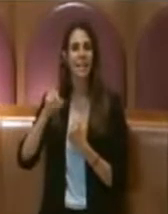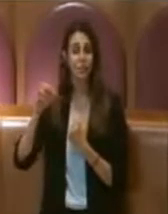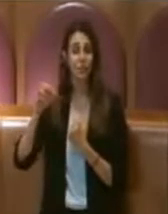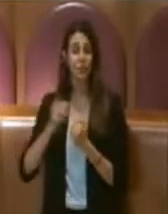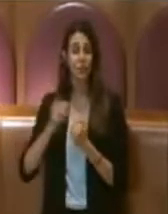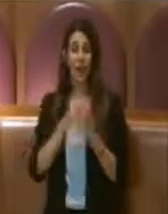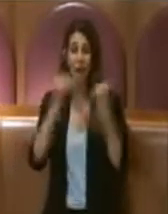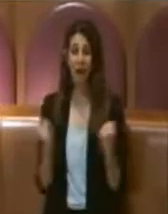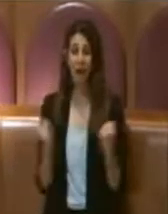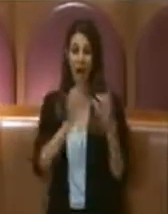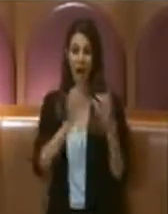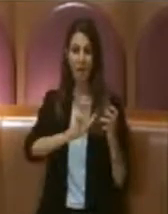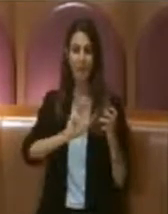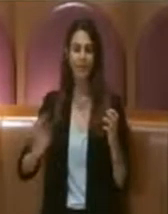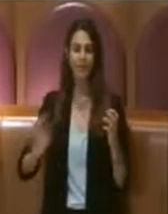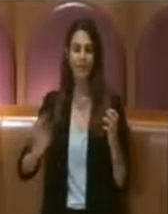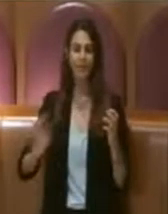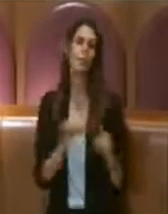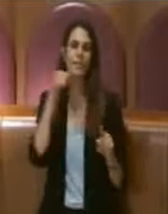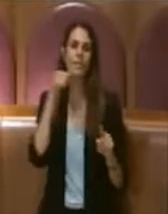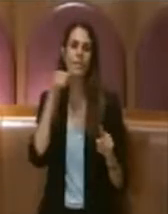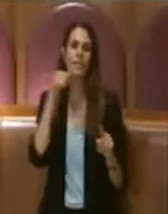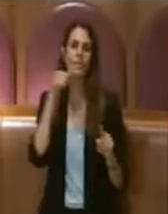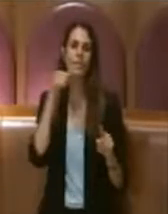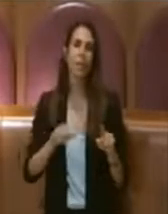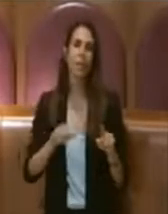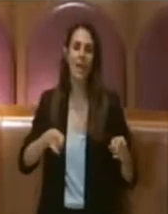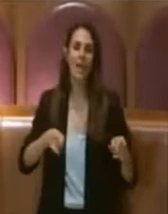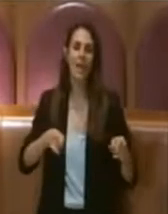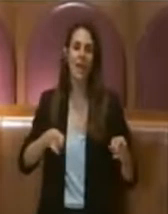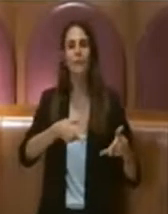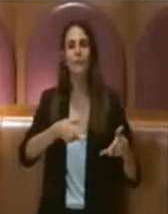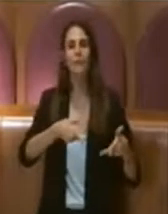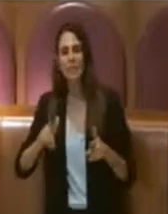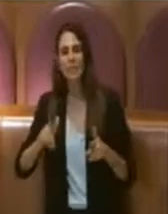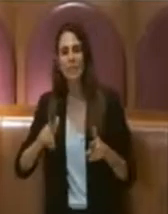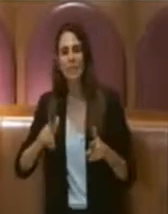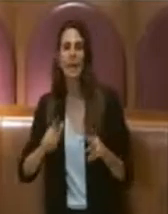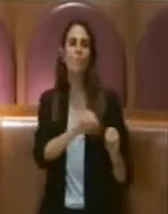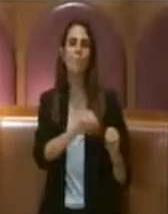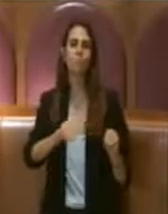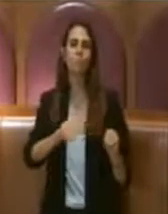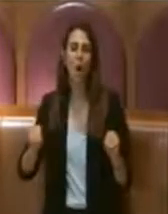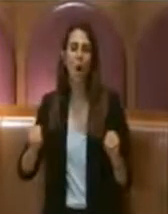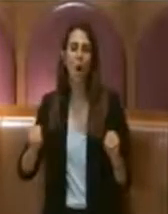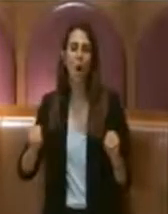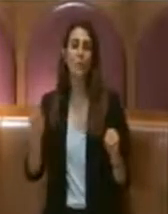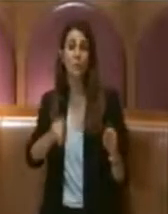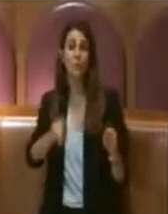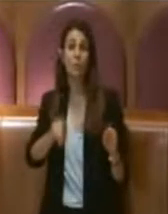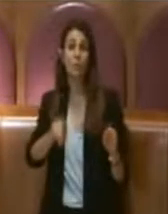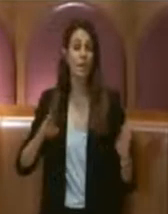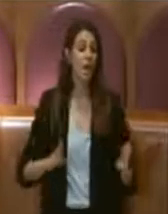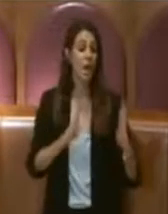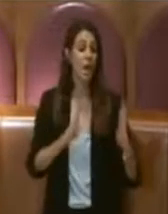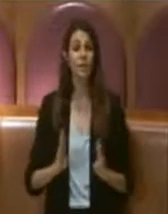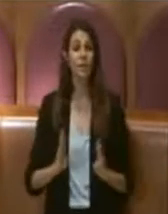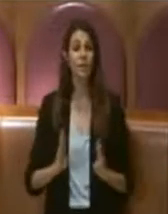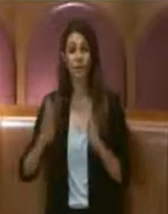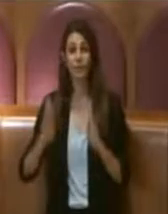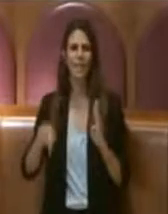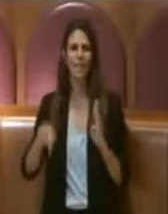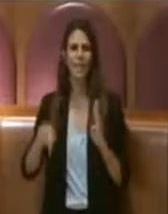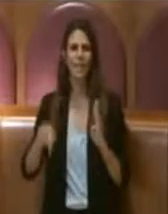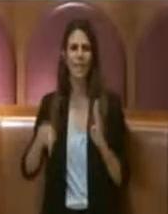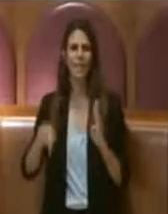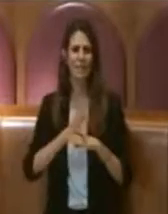di recuperare i coperti all'interno di edifici che non sono utilizzabili per normative di sicurezza e quindi noi